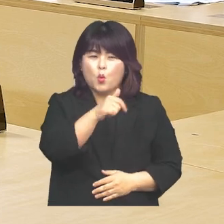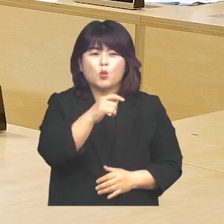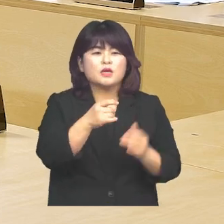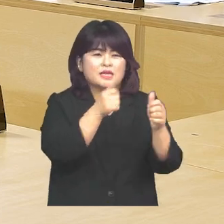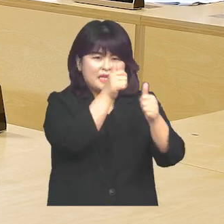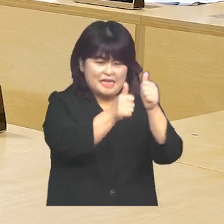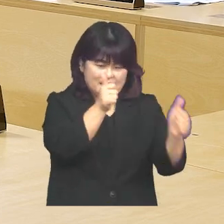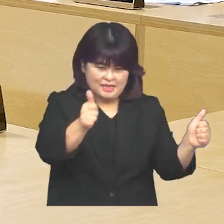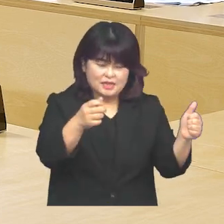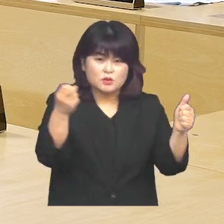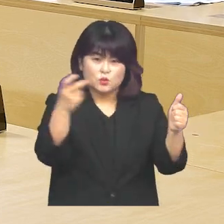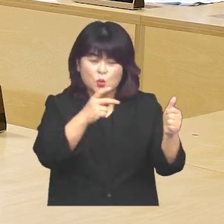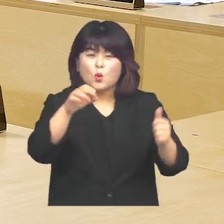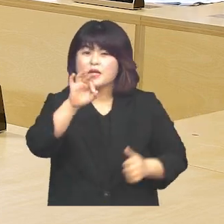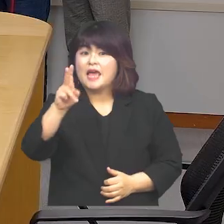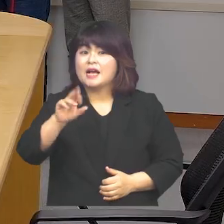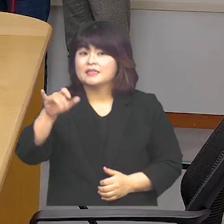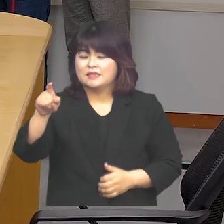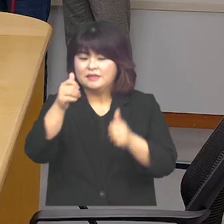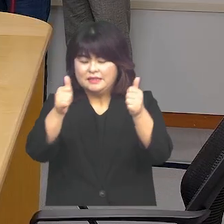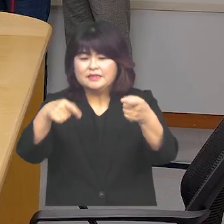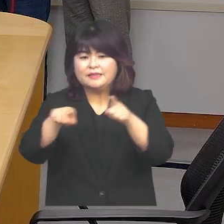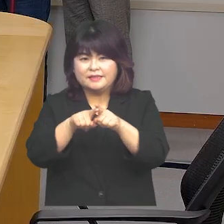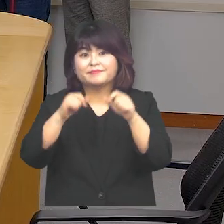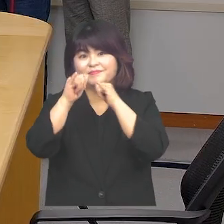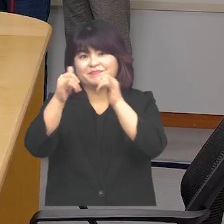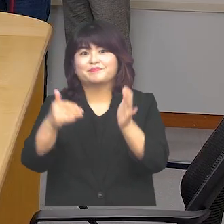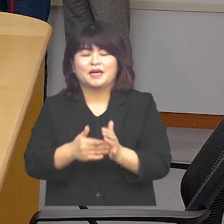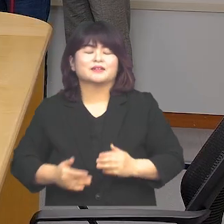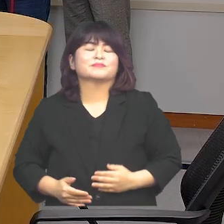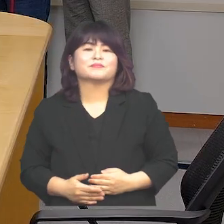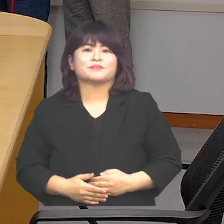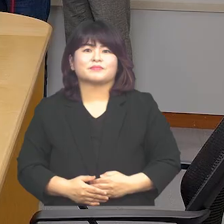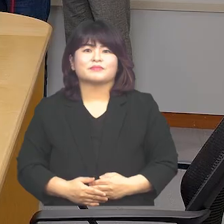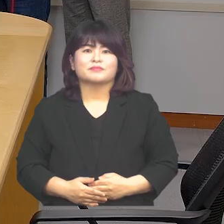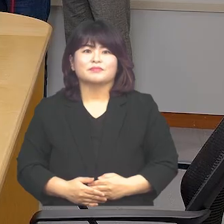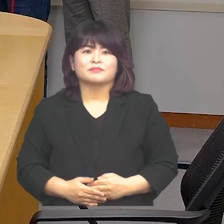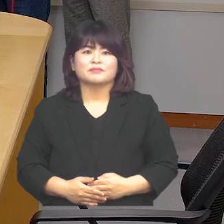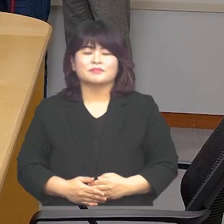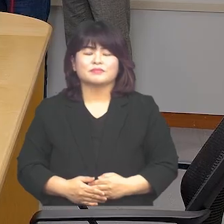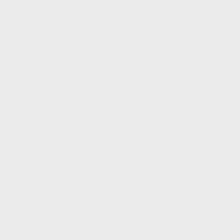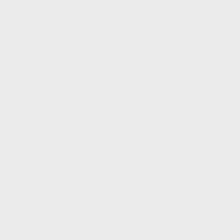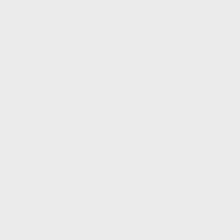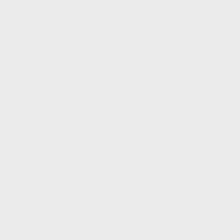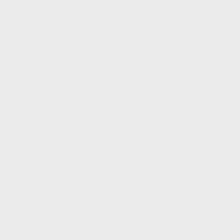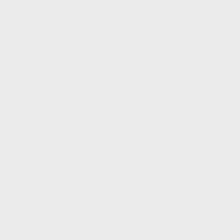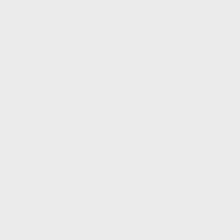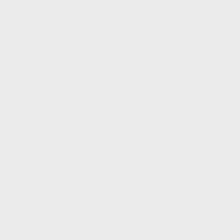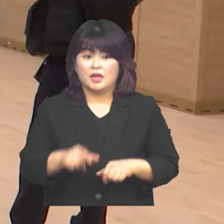포고급 이장협의회와 남사읍 이장협의회가 선정됐습니다.